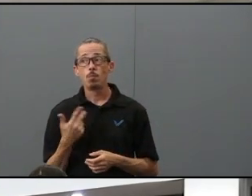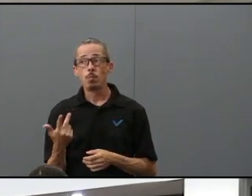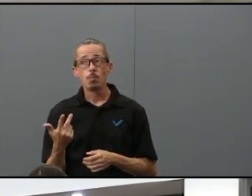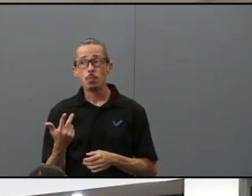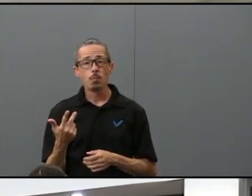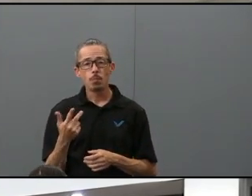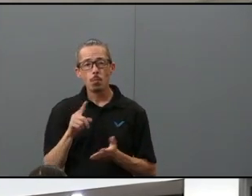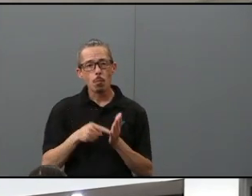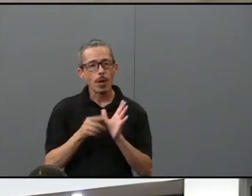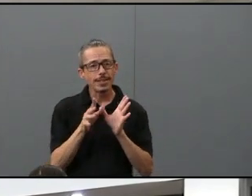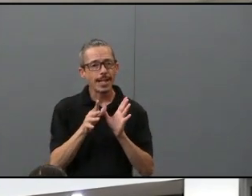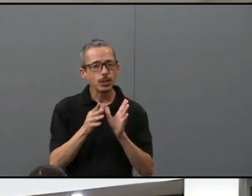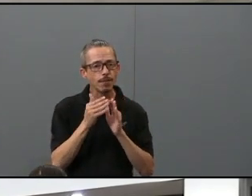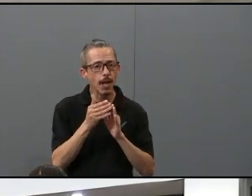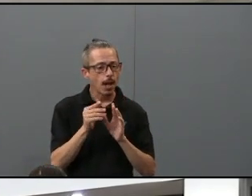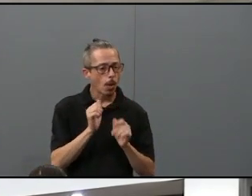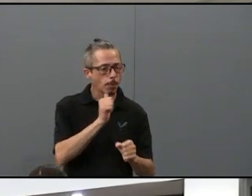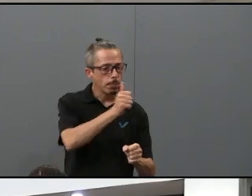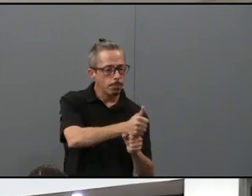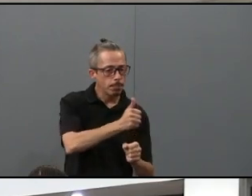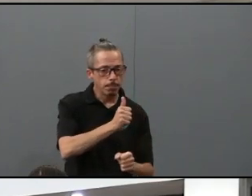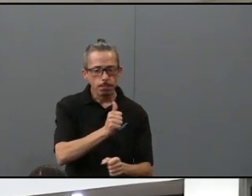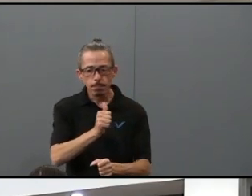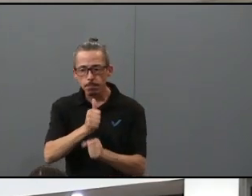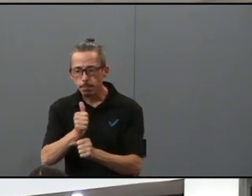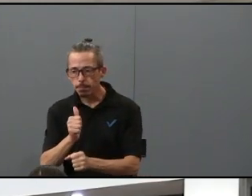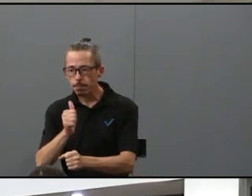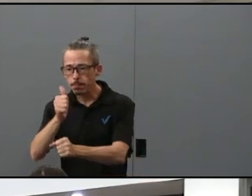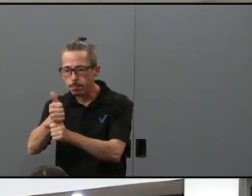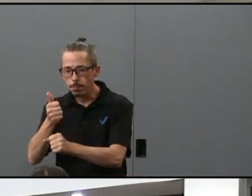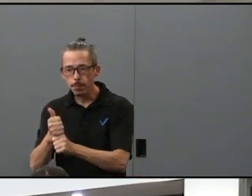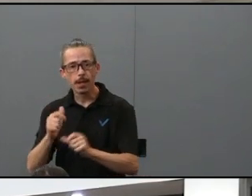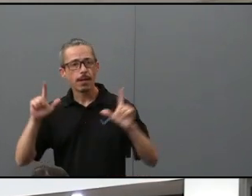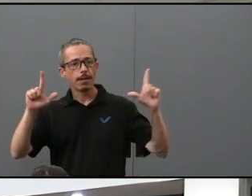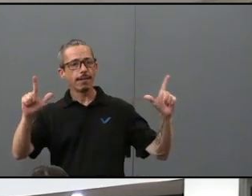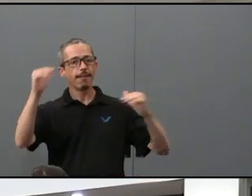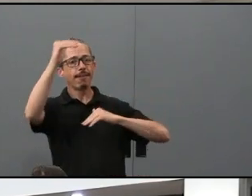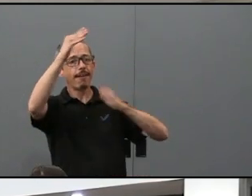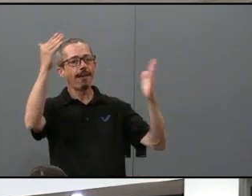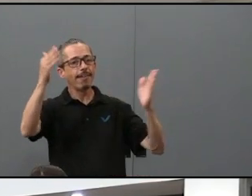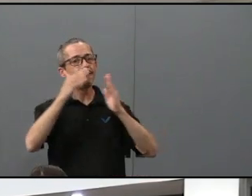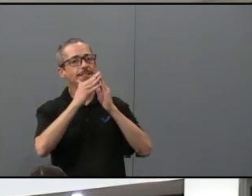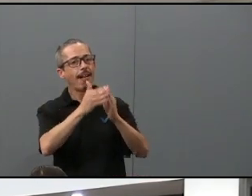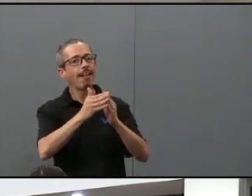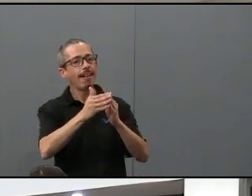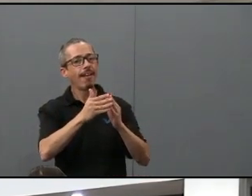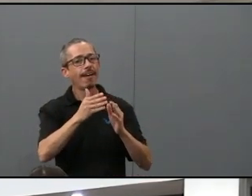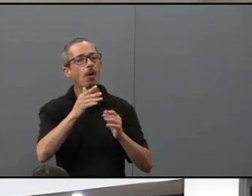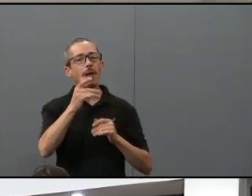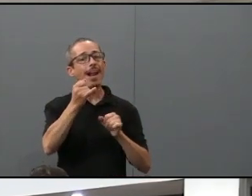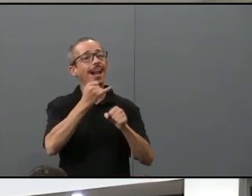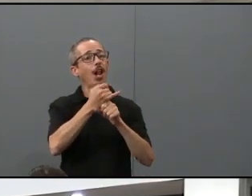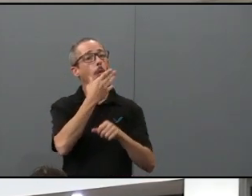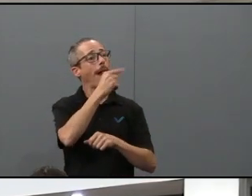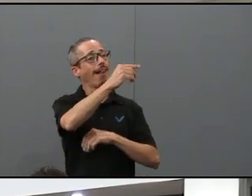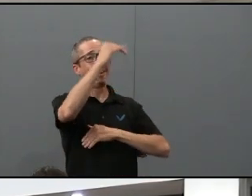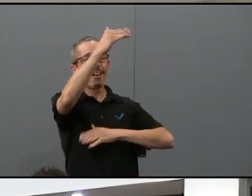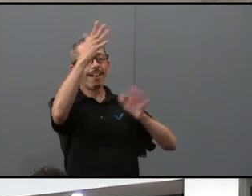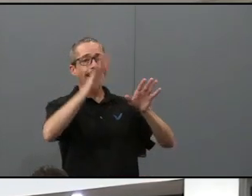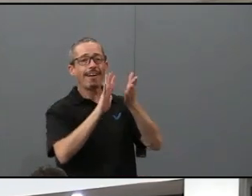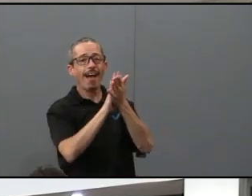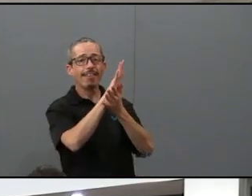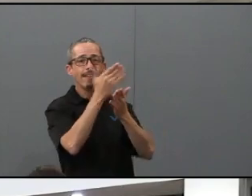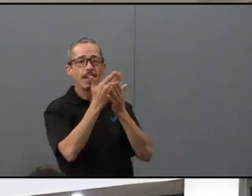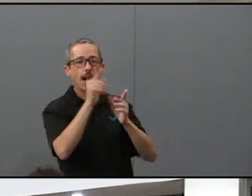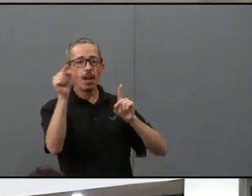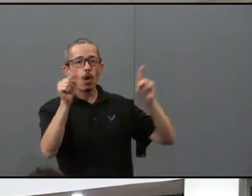des points stratégiques dans la ville ce serait d'avoir des cartes de la ville un peu comme on a devant l'Î LEB c'est d'avoir des cartes euh de la